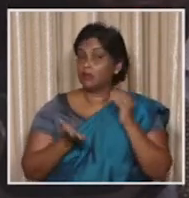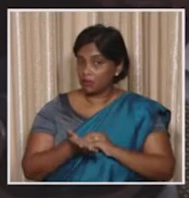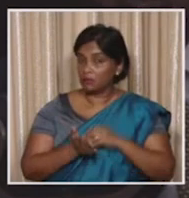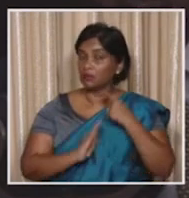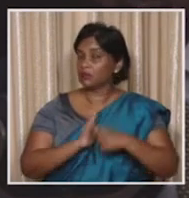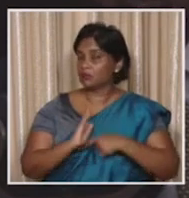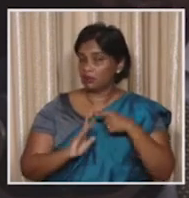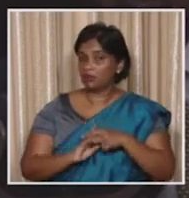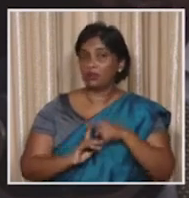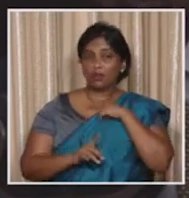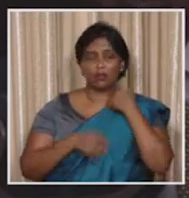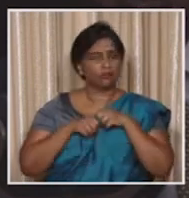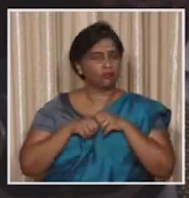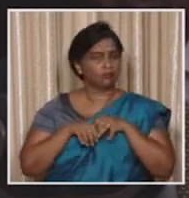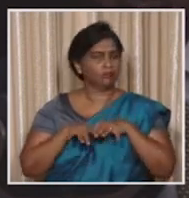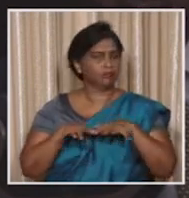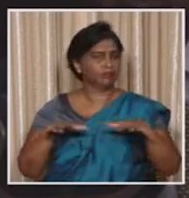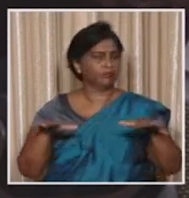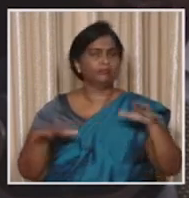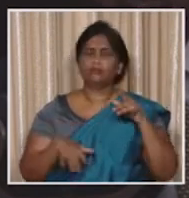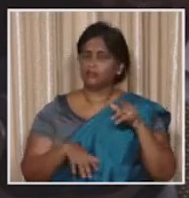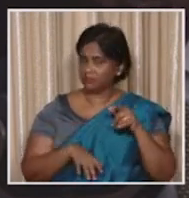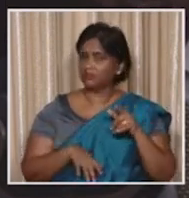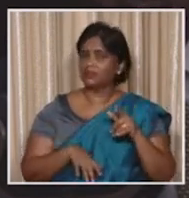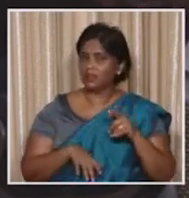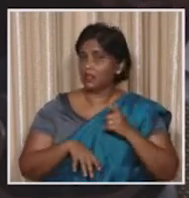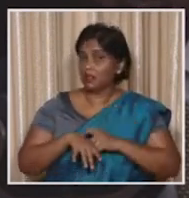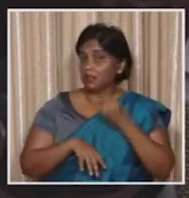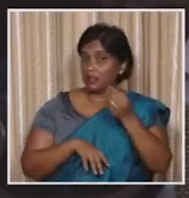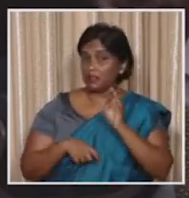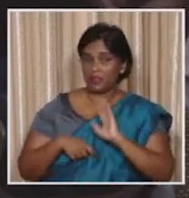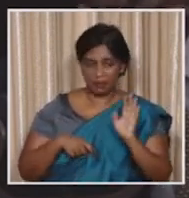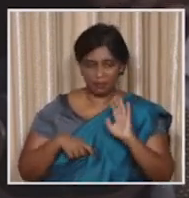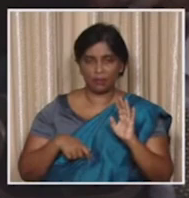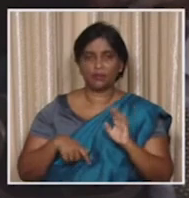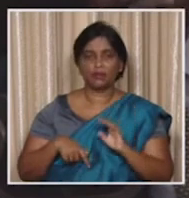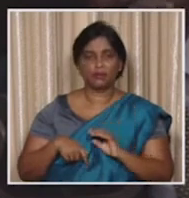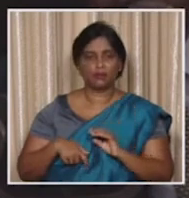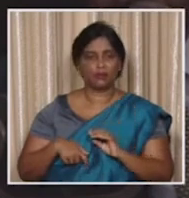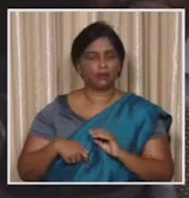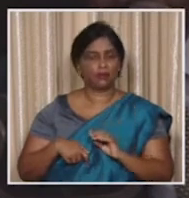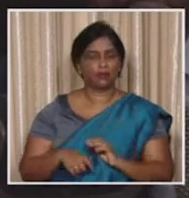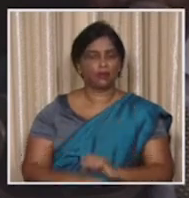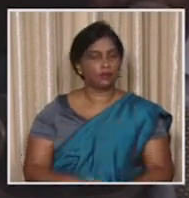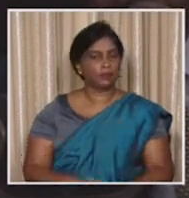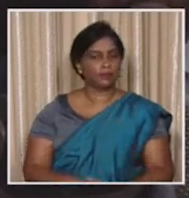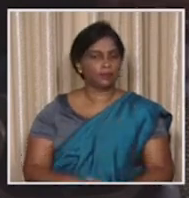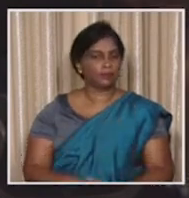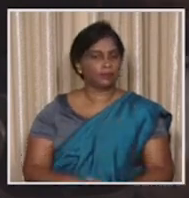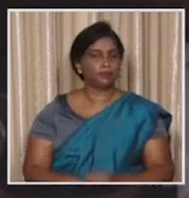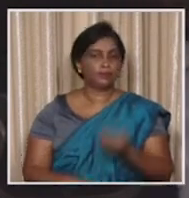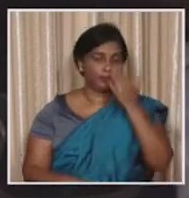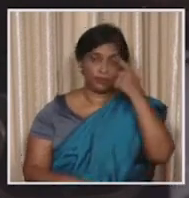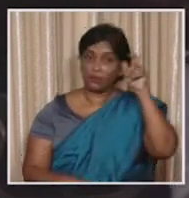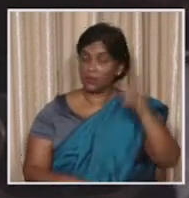உங்களுடைய இனவாத போக்குகள் தான் காரணமாக இருந்தது. அந்த போராட்டம் ஒரு நியாயமான தமிழ் மக்களுடைய உரிமைக்கான போராட்டமாக இருந்த போதும்